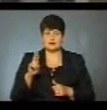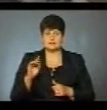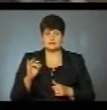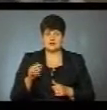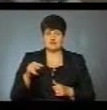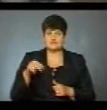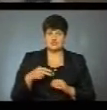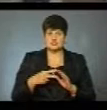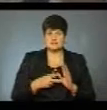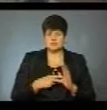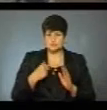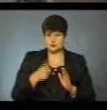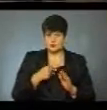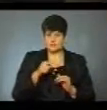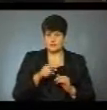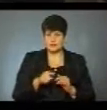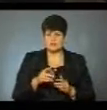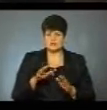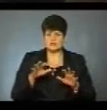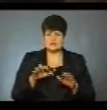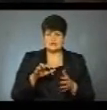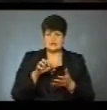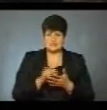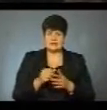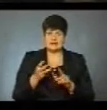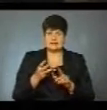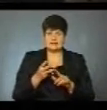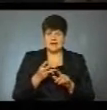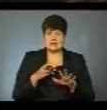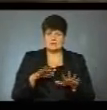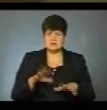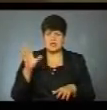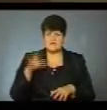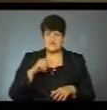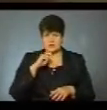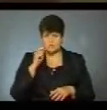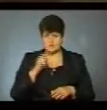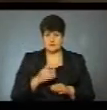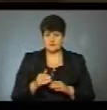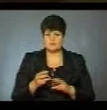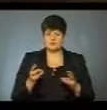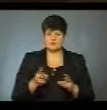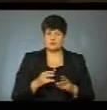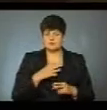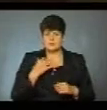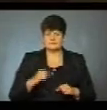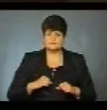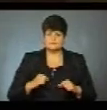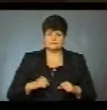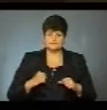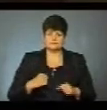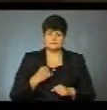в 2017-му вона посіла третє місце на всеукраїнському етапі. Потрібно докладати багато зусиль